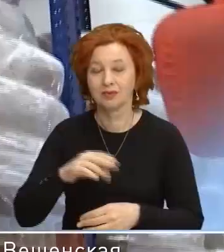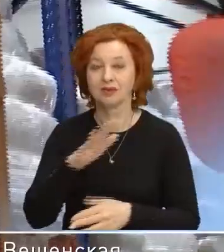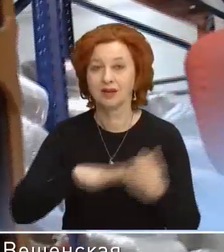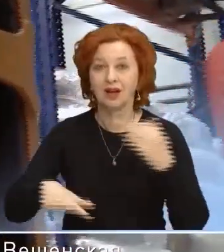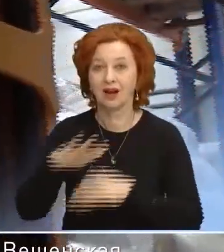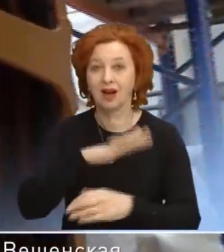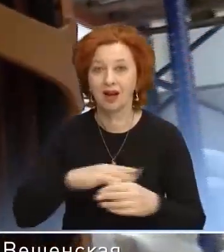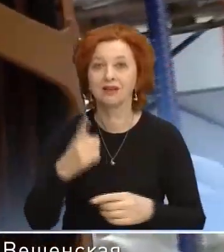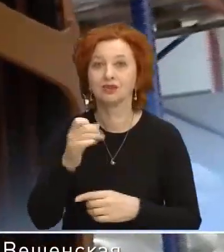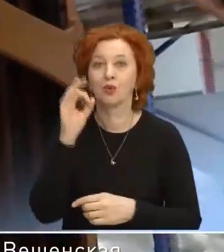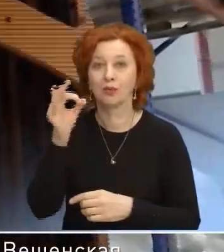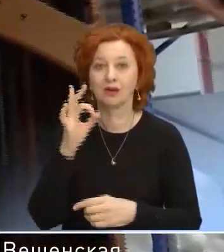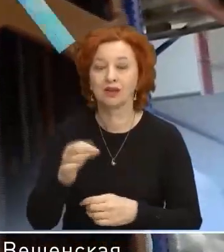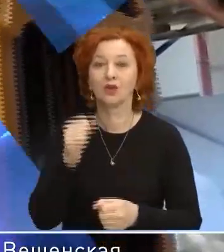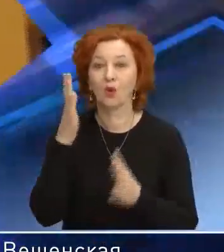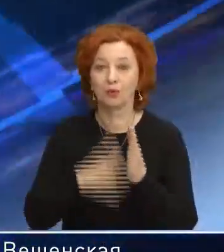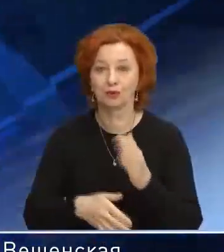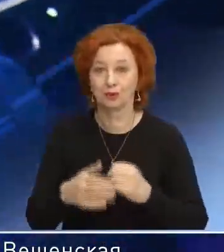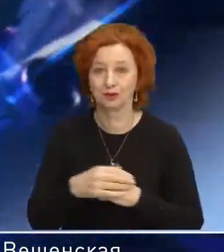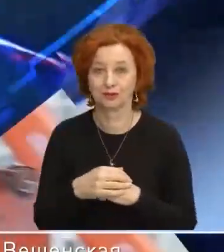на 100% обеспечен продовольствием.